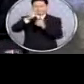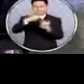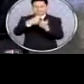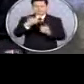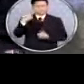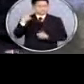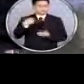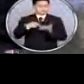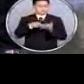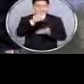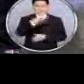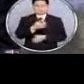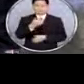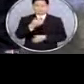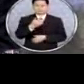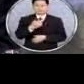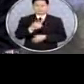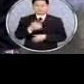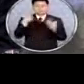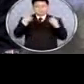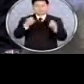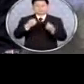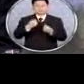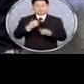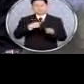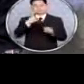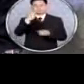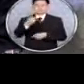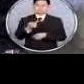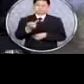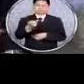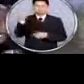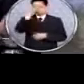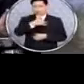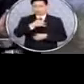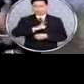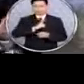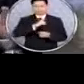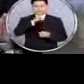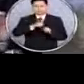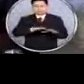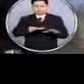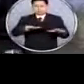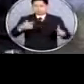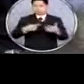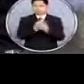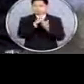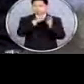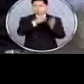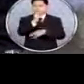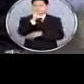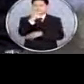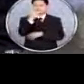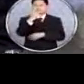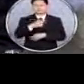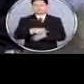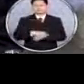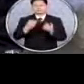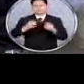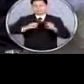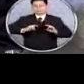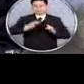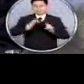到的，大家也不能，也本来也没有期待我们能做到，就是因为我们的触角不是只有政府间的组织，实际上在